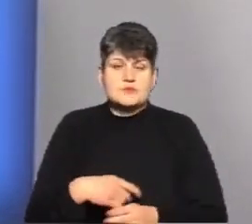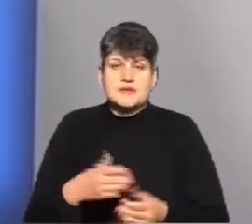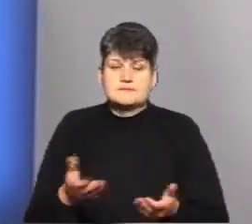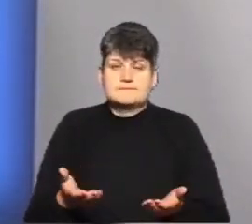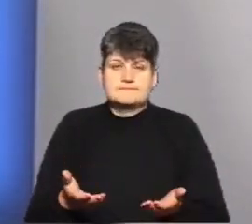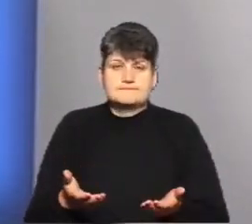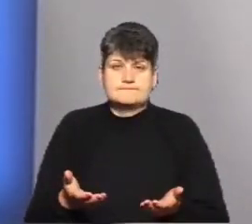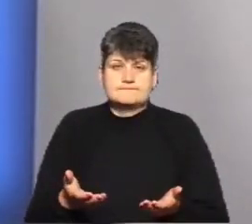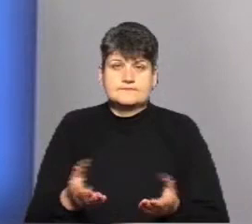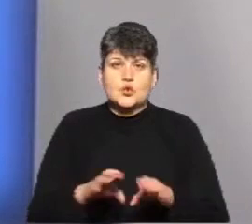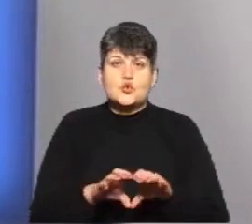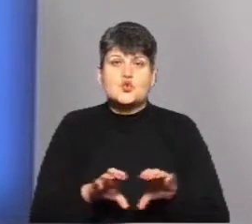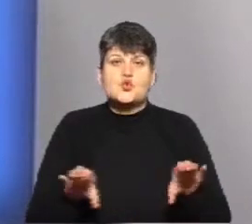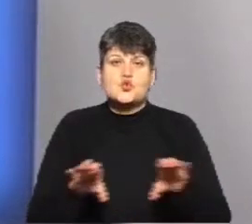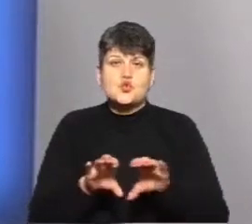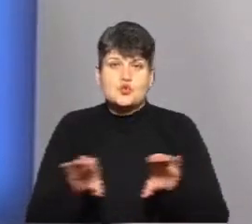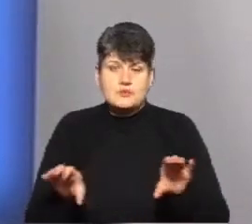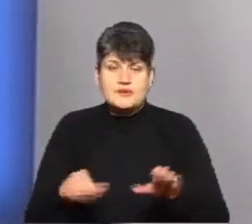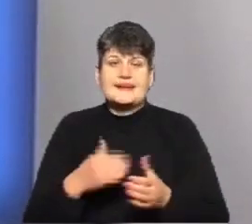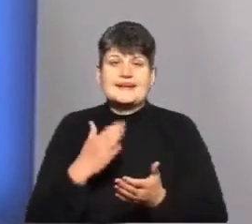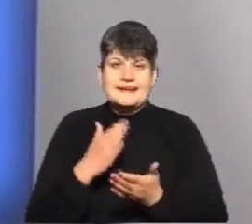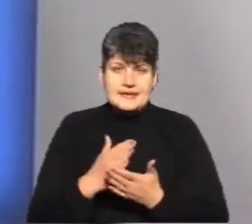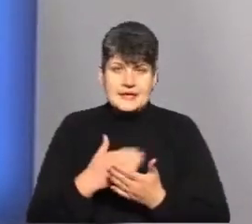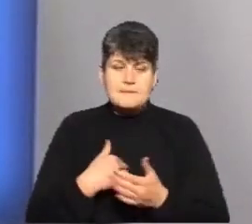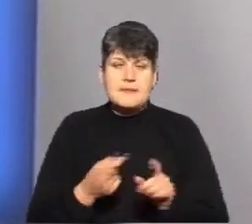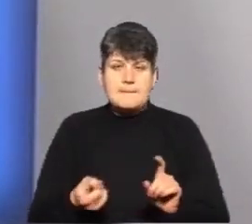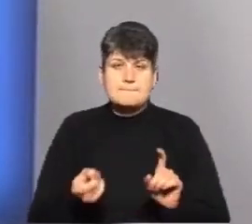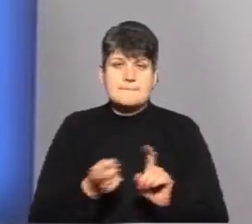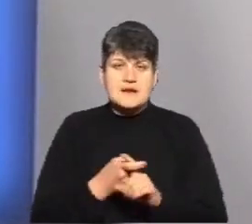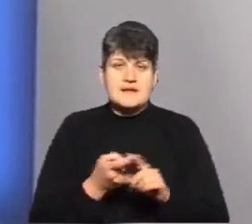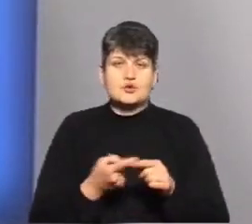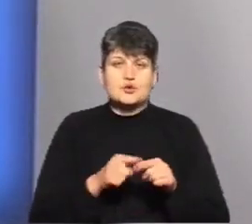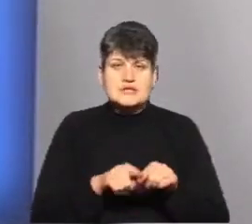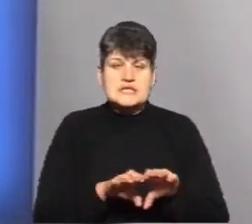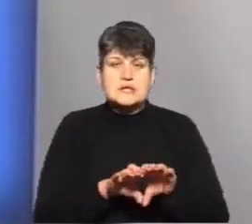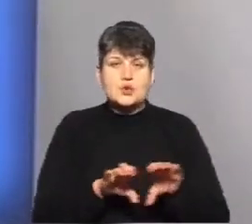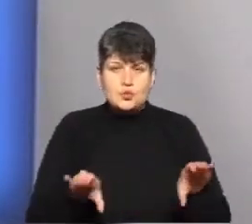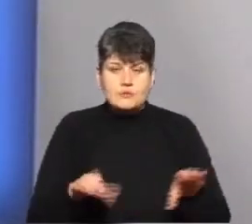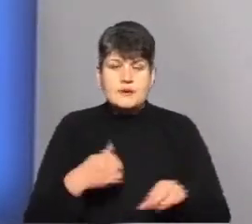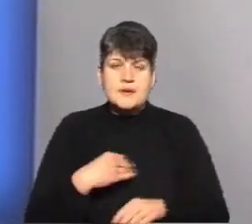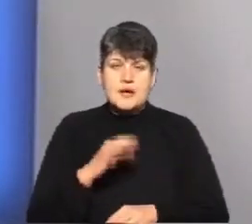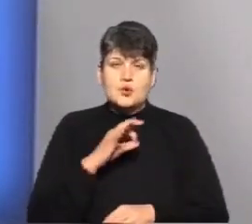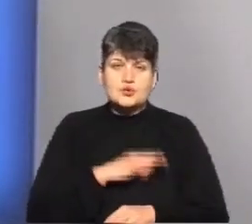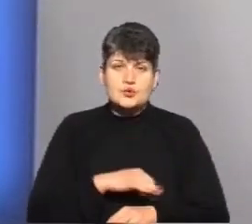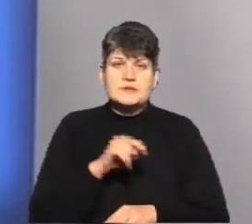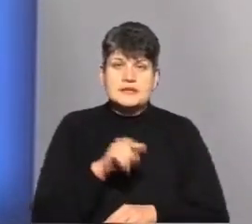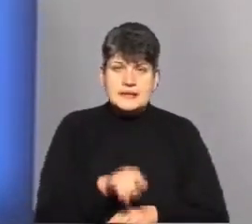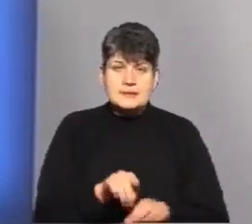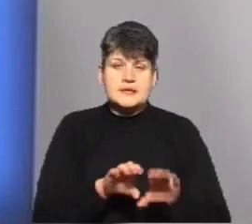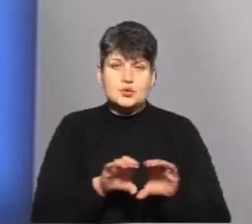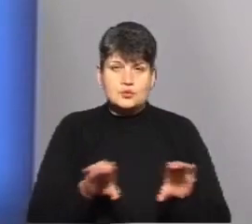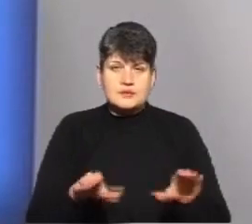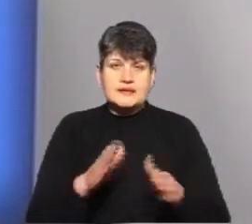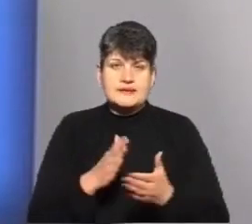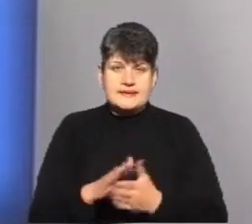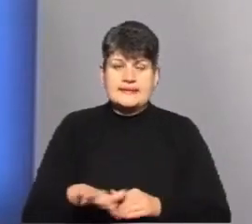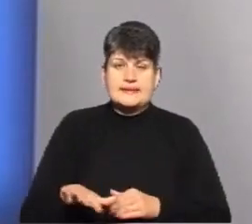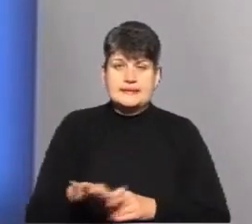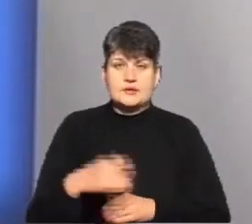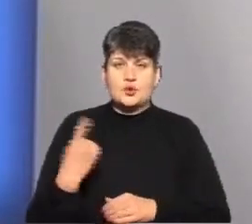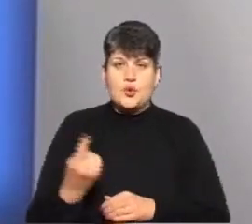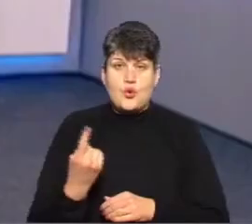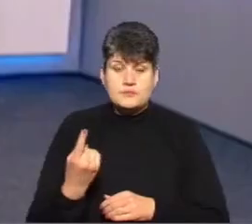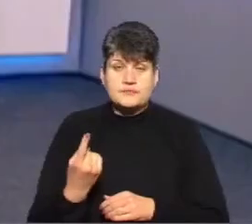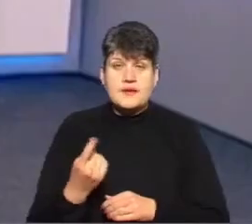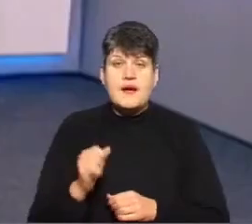труби. Труби вони є, ми прив'язані до цих труб, і ми користуємося тими трубами, які є на території області. А от постачальника